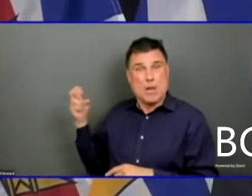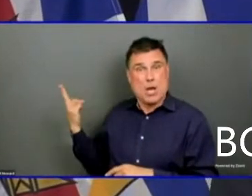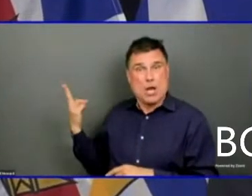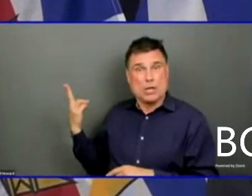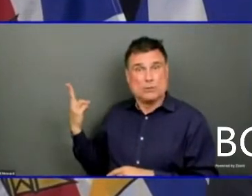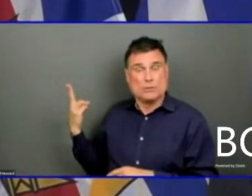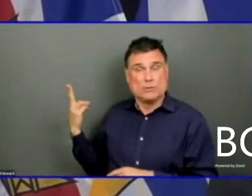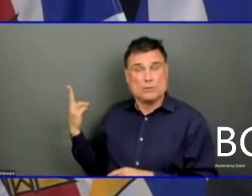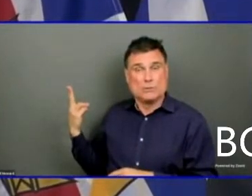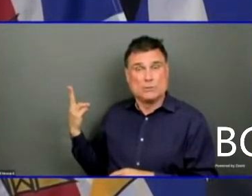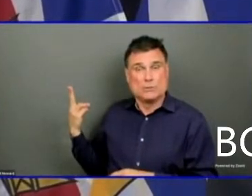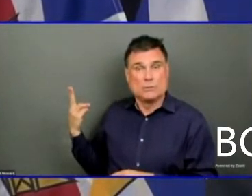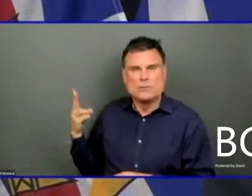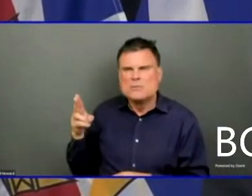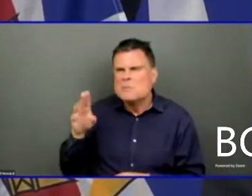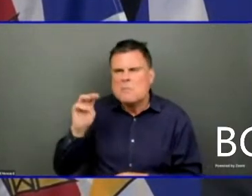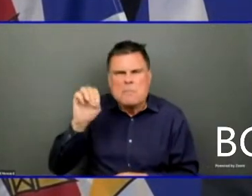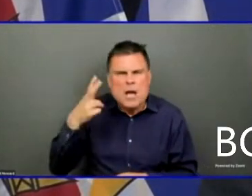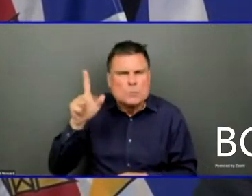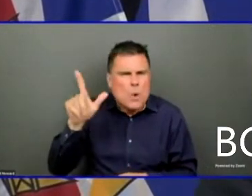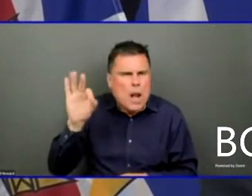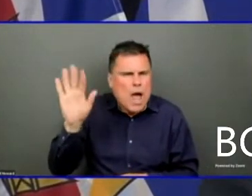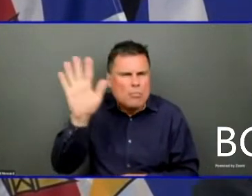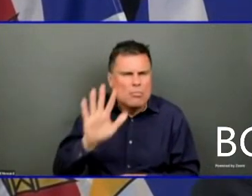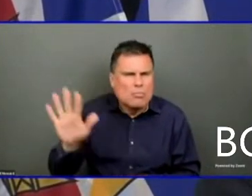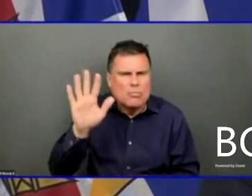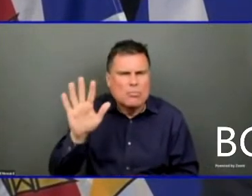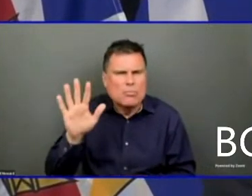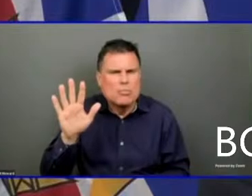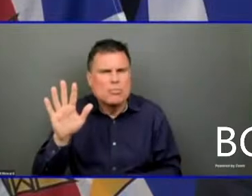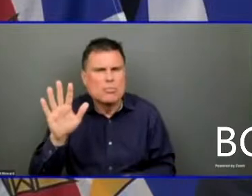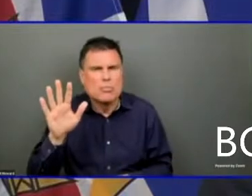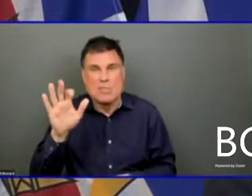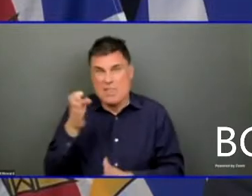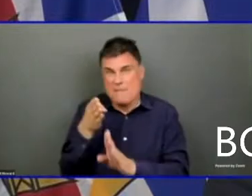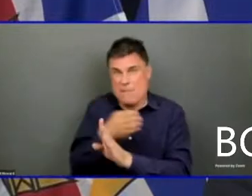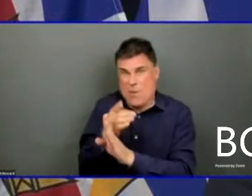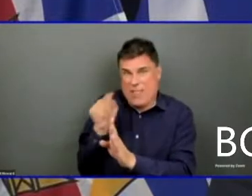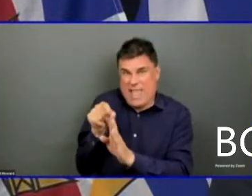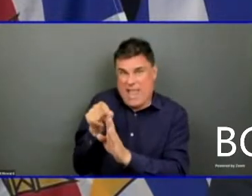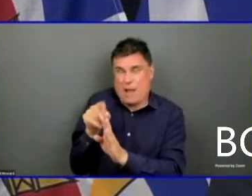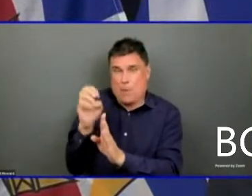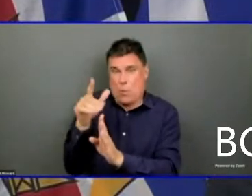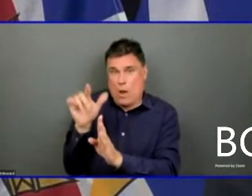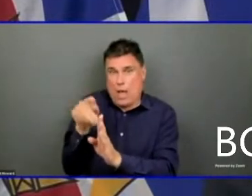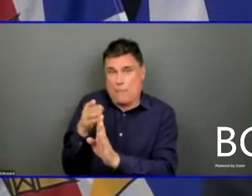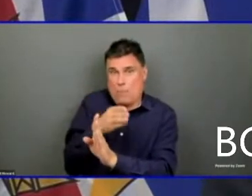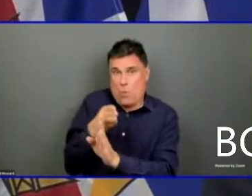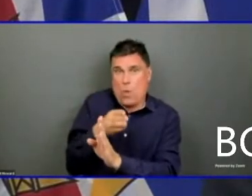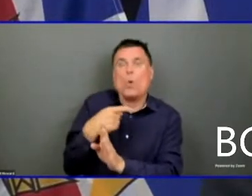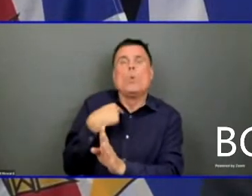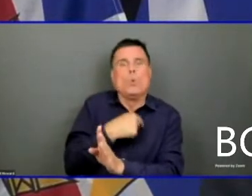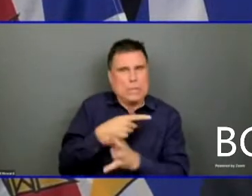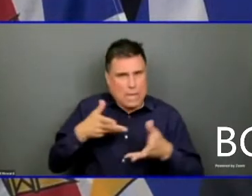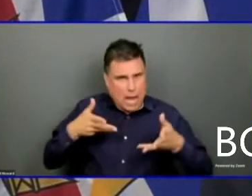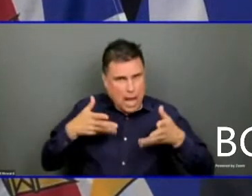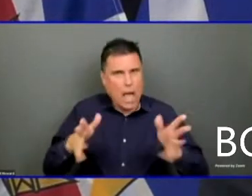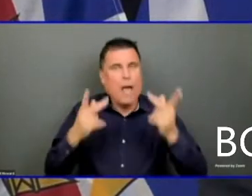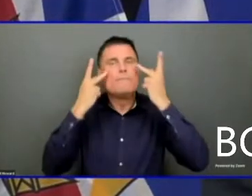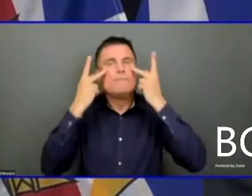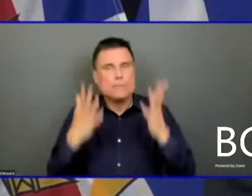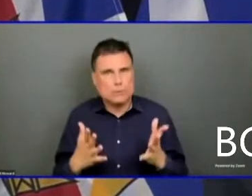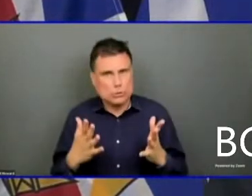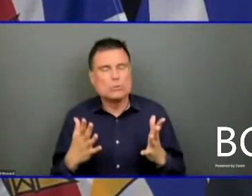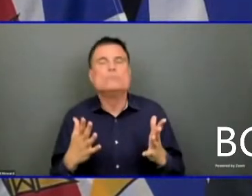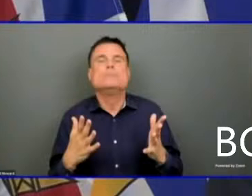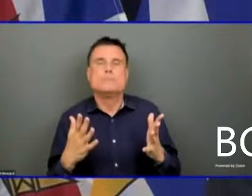体的一个一个大的作用就是对政府的监督对公共事业的